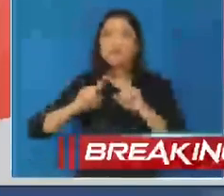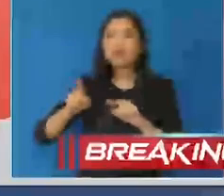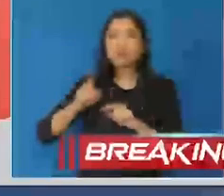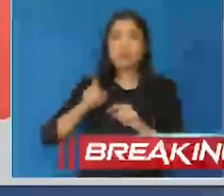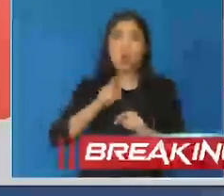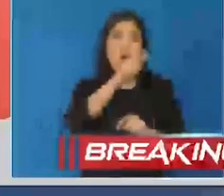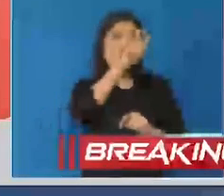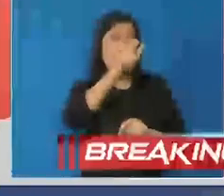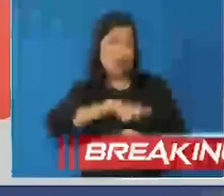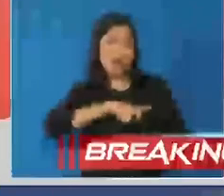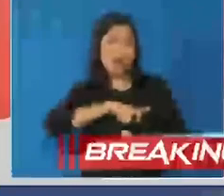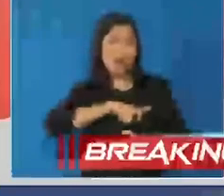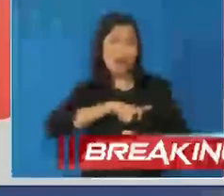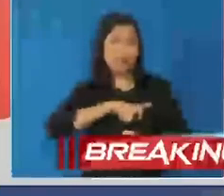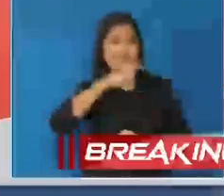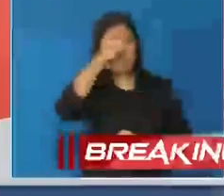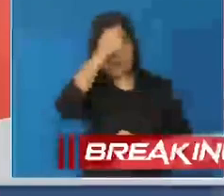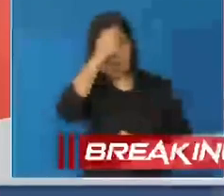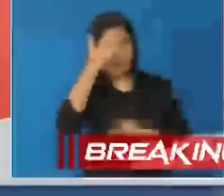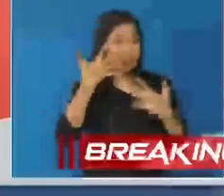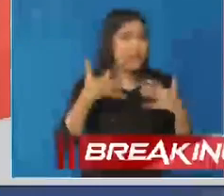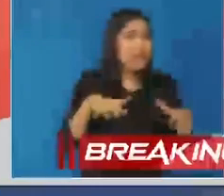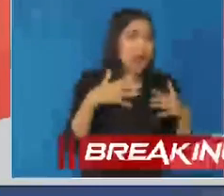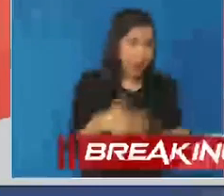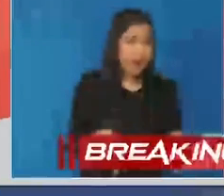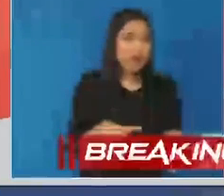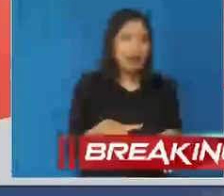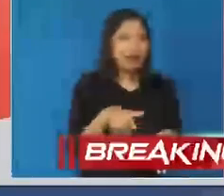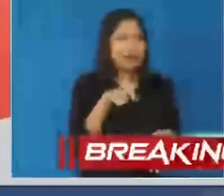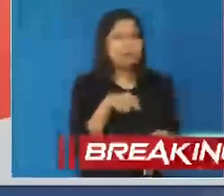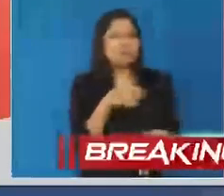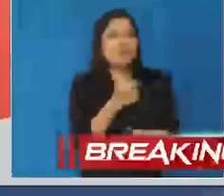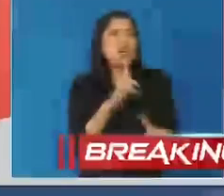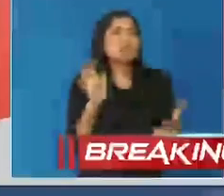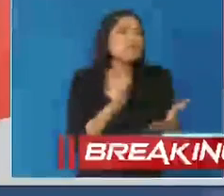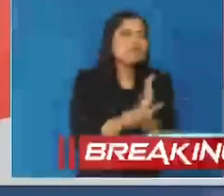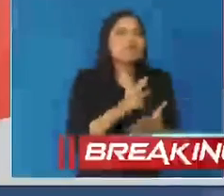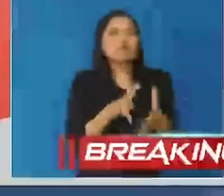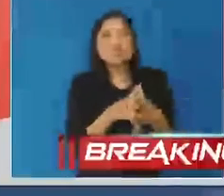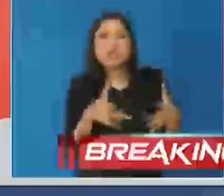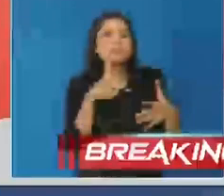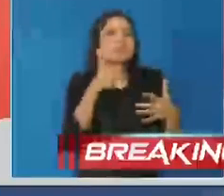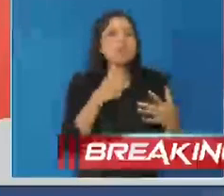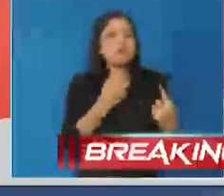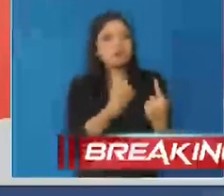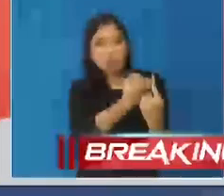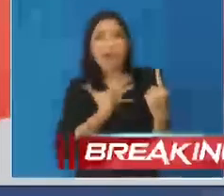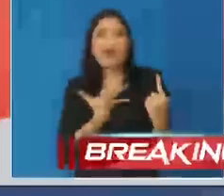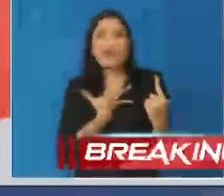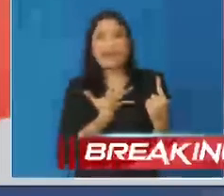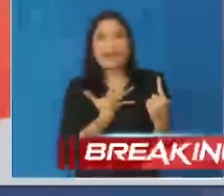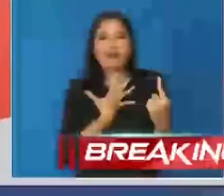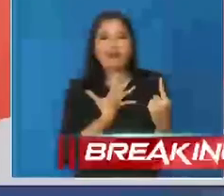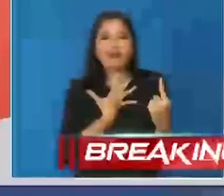dengan kasus positif dengan sakit ringan ini memiliki peluang yang besar untuk kemudian menularkan ke kita